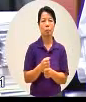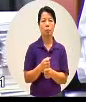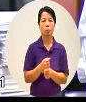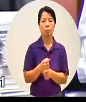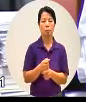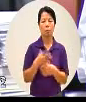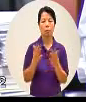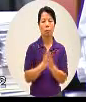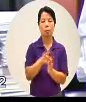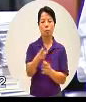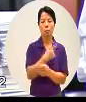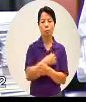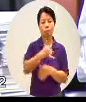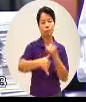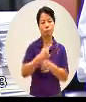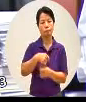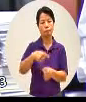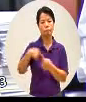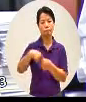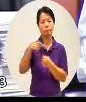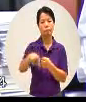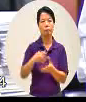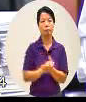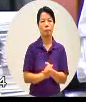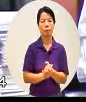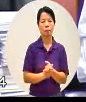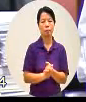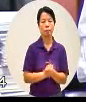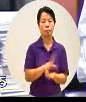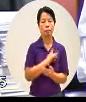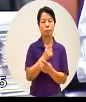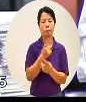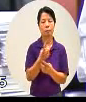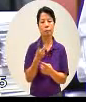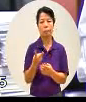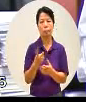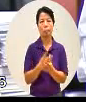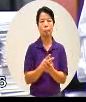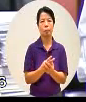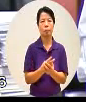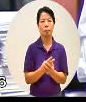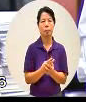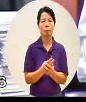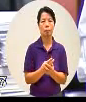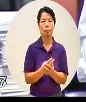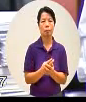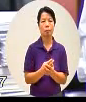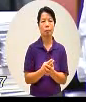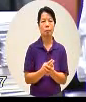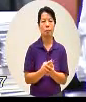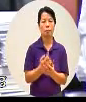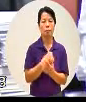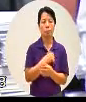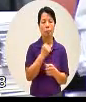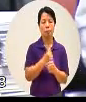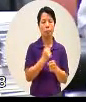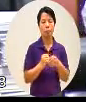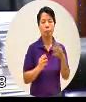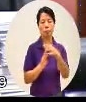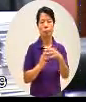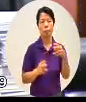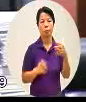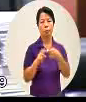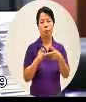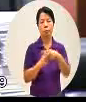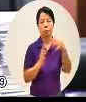赖以为生的。然后当然有一两个他有在盖工厂在上面。